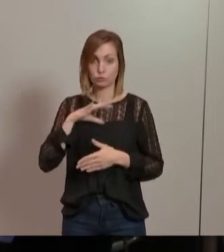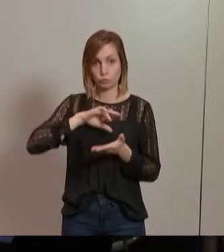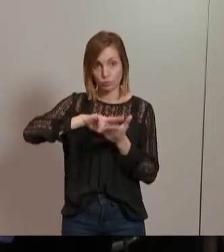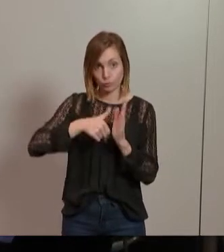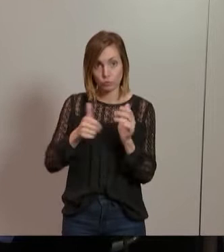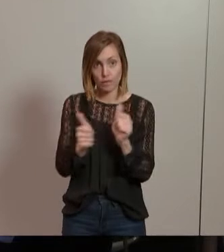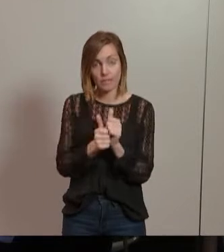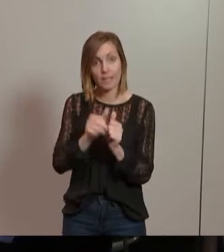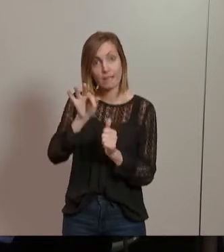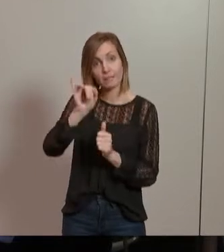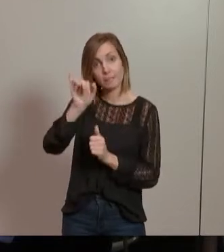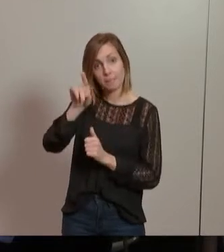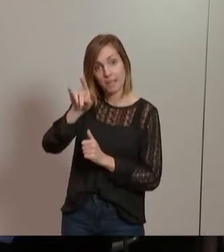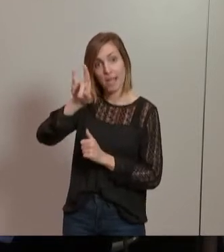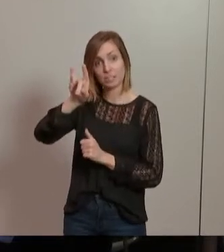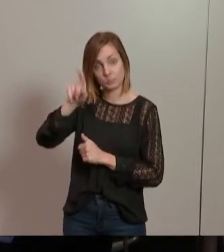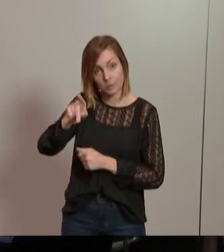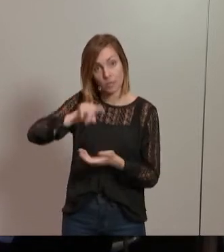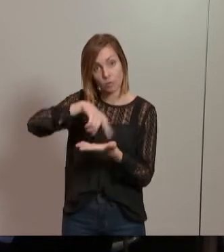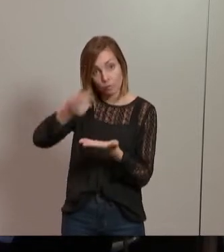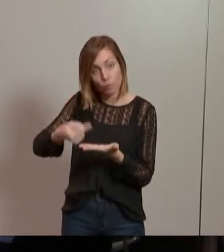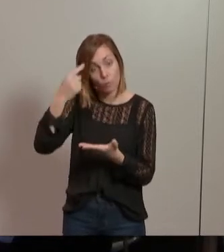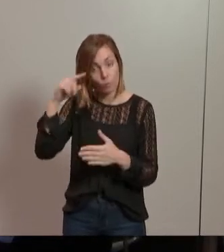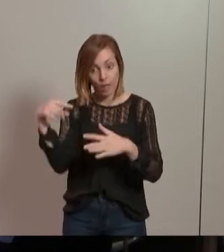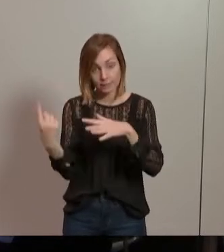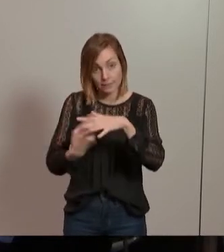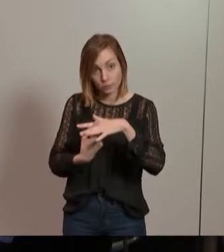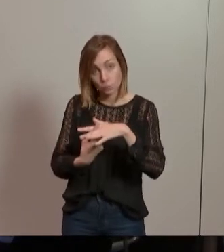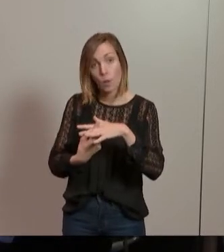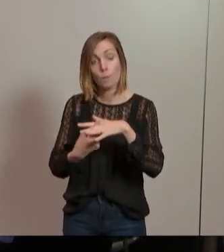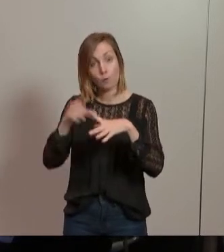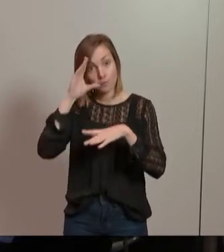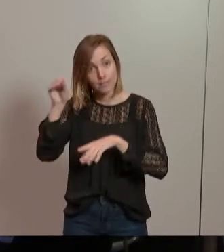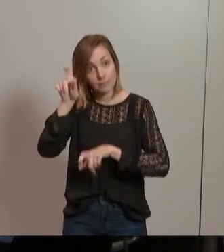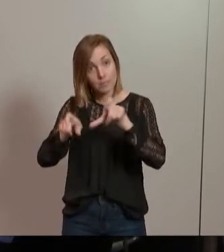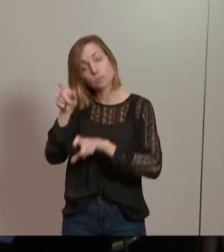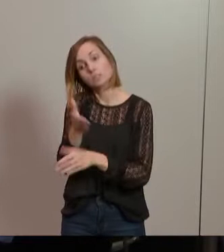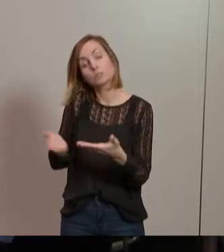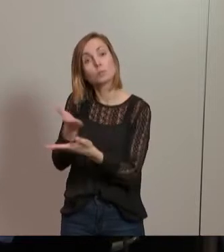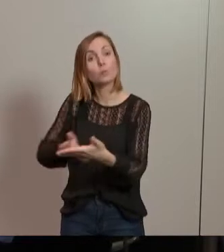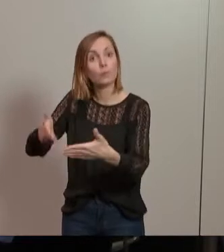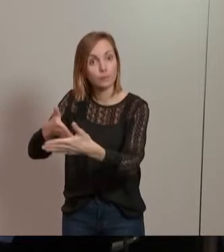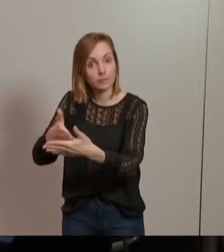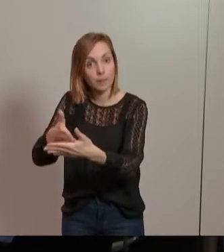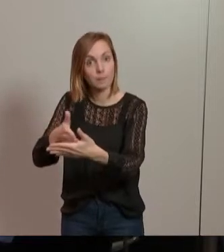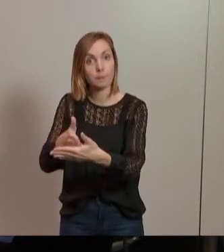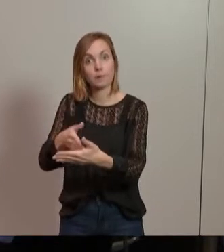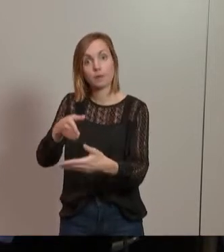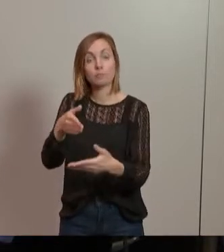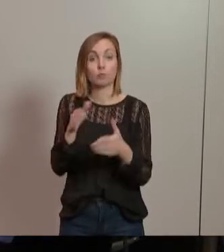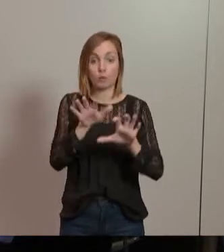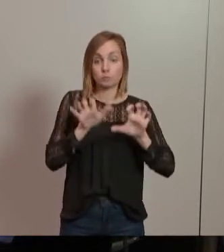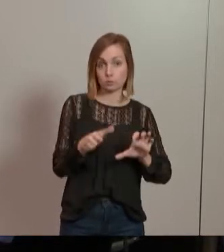le FIPHFP, le Fonds pour l'insertion professionnelle des personnes en situation de handicap dans la fonction